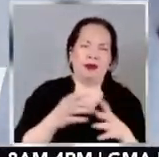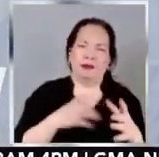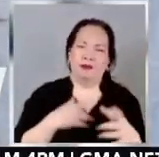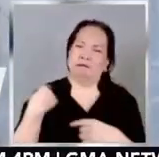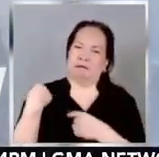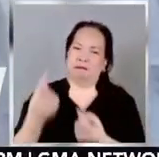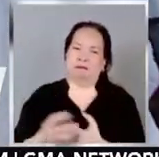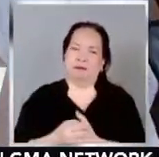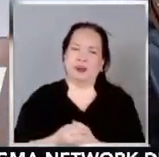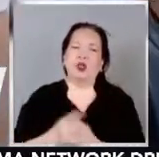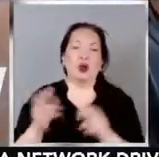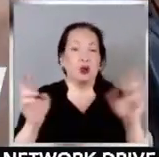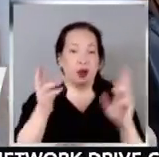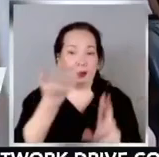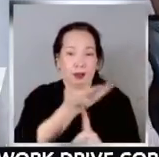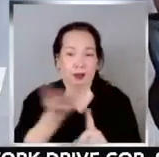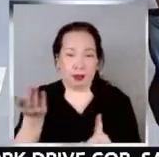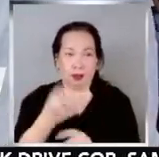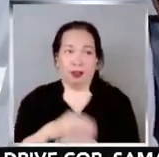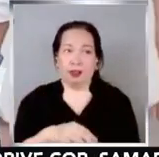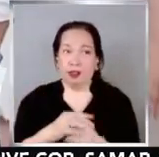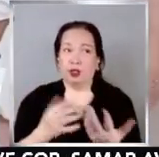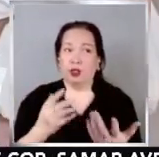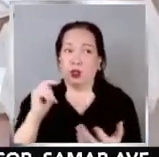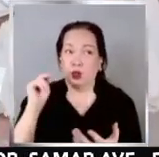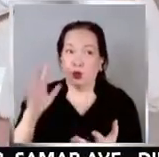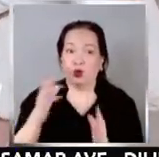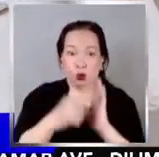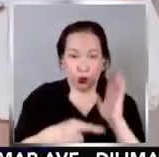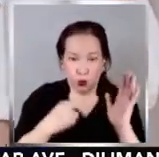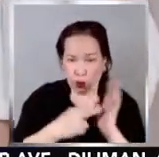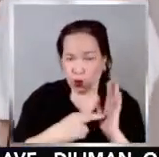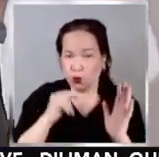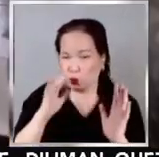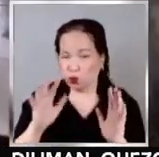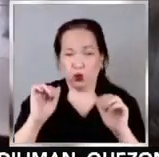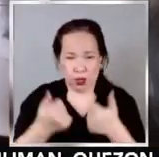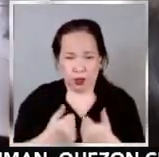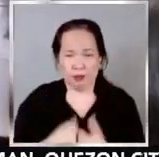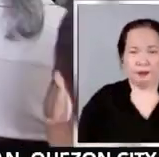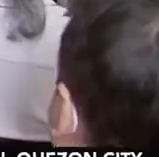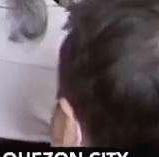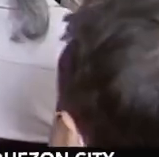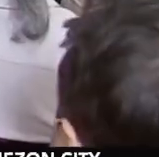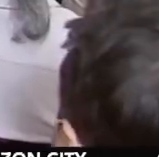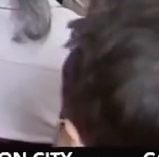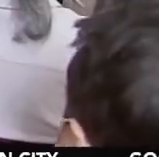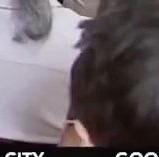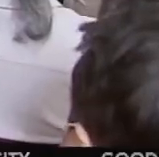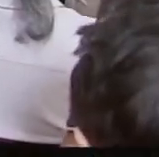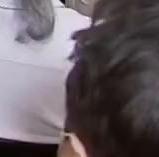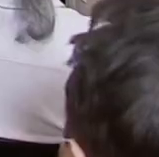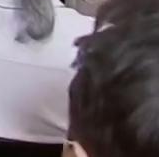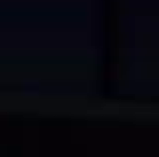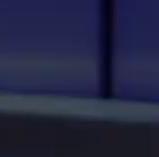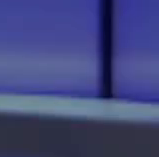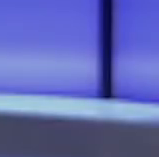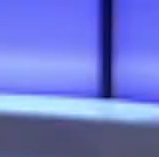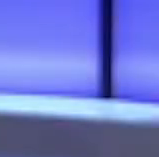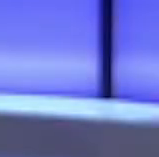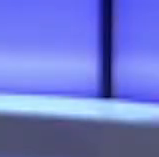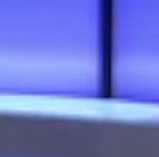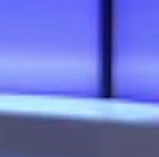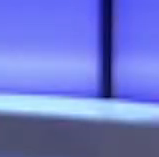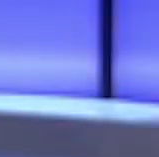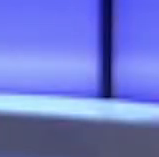ready na sila. Ready sila to take on new roles. Katatibayan updated sa showbiz happenings. Good